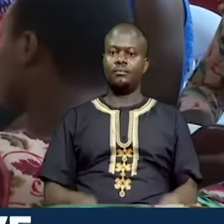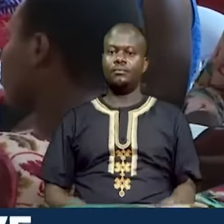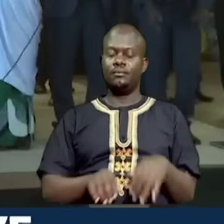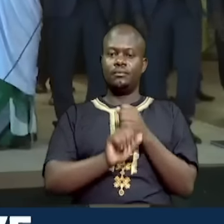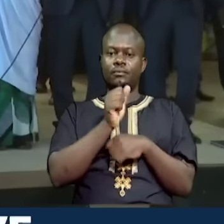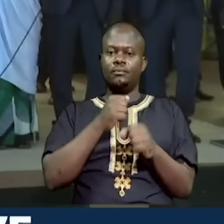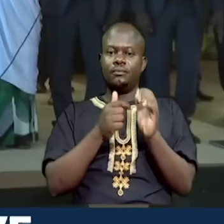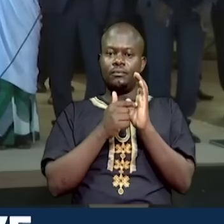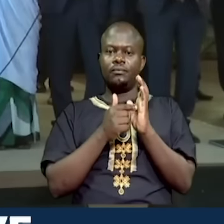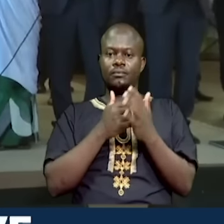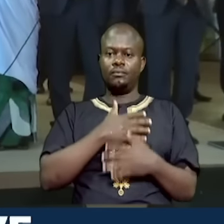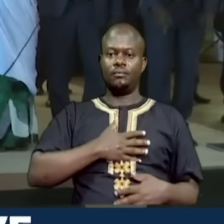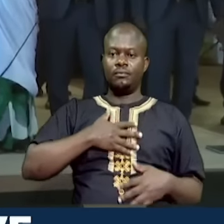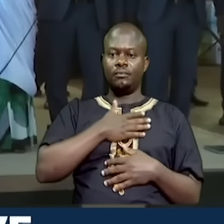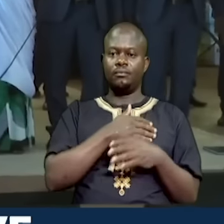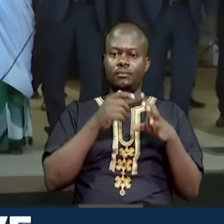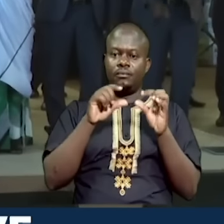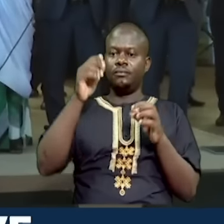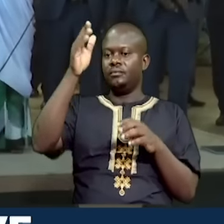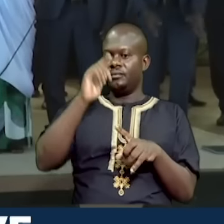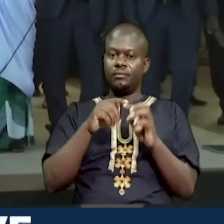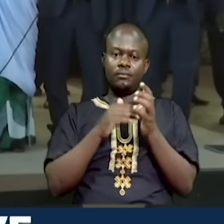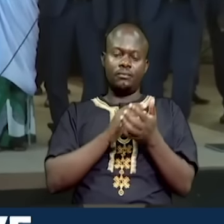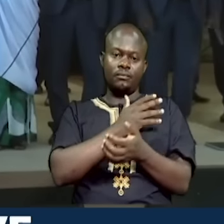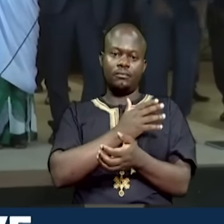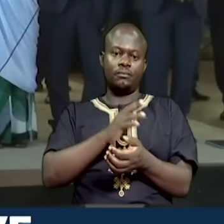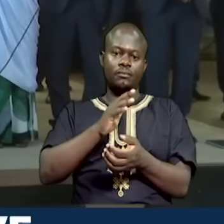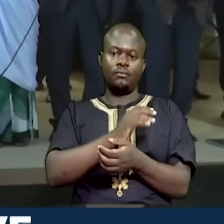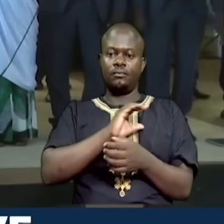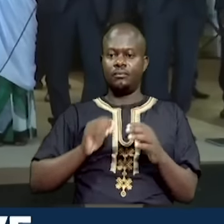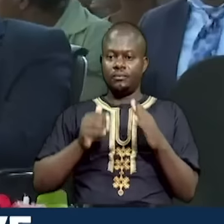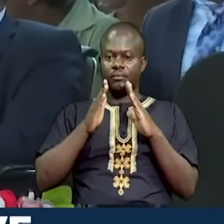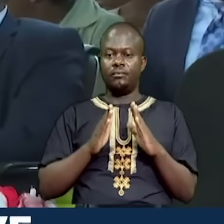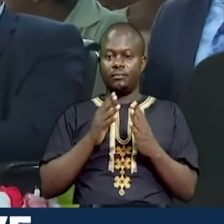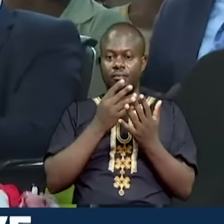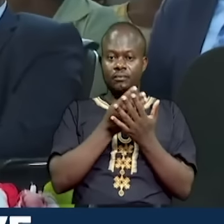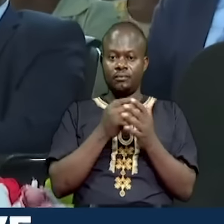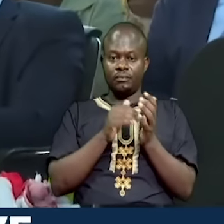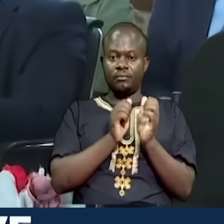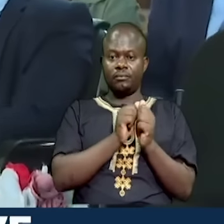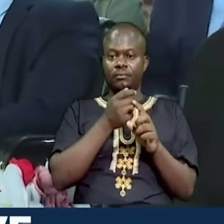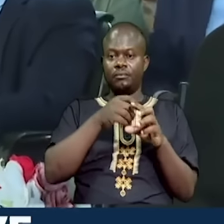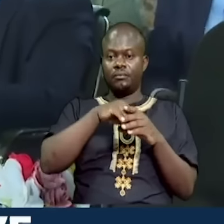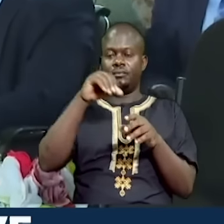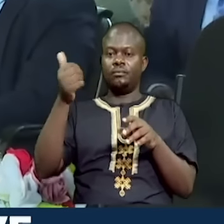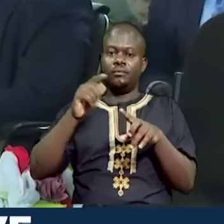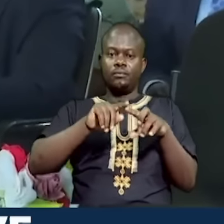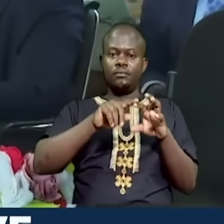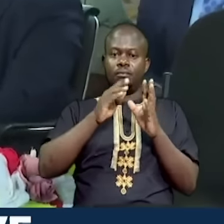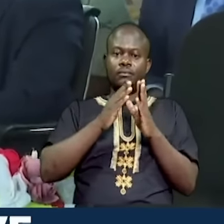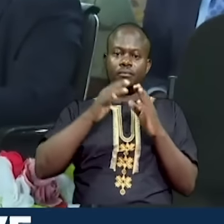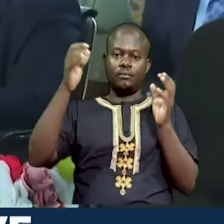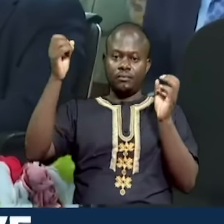igikorwa cyaranzwe n'ubusabane mu ijambo ry'Imana no mu ndirimbo hagati y'abakristo bo muri gereza n'abaturutse ahandi mu rurembo rw'umujyi wa